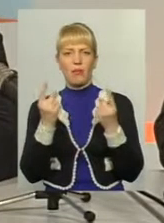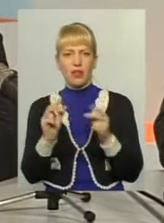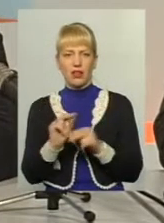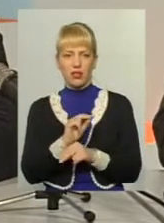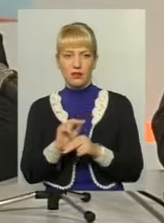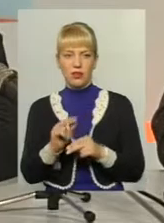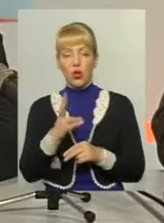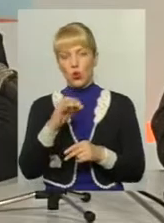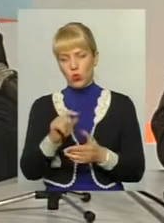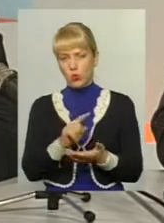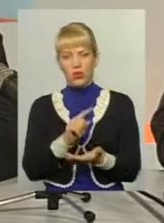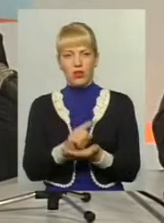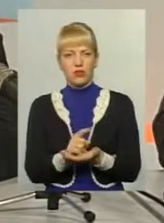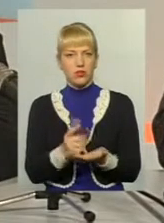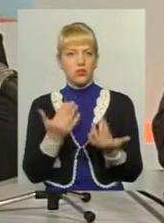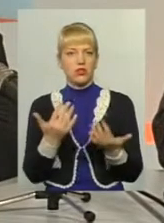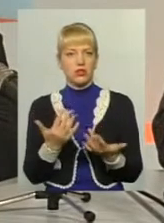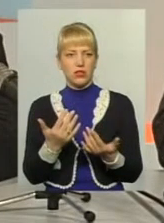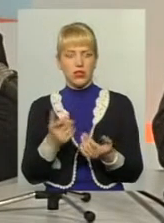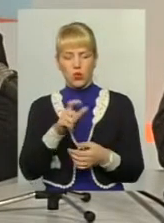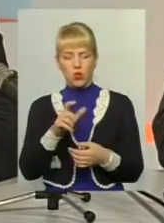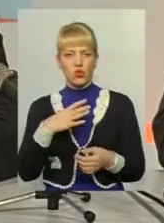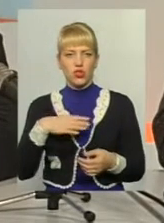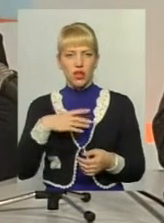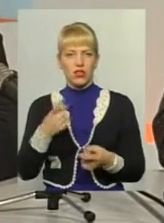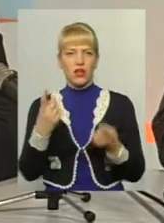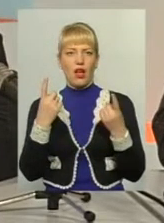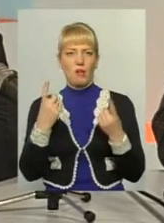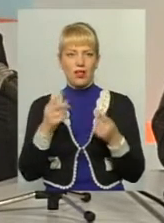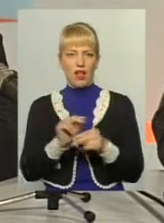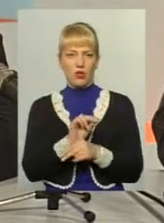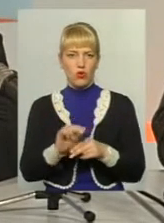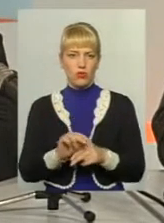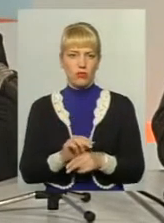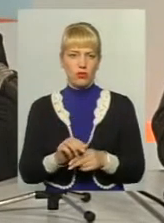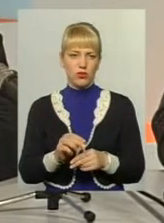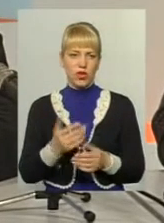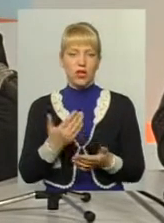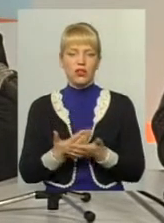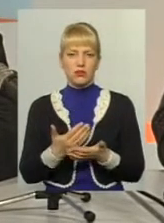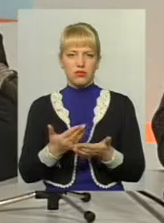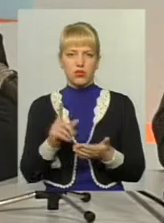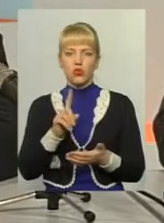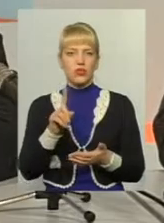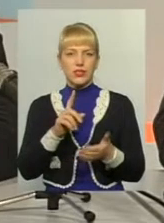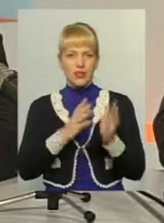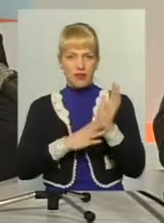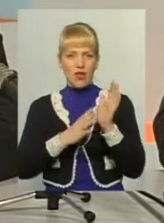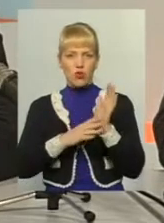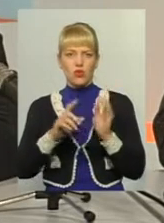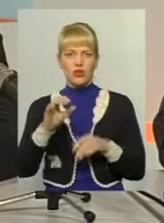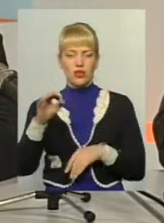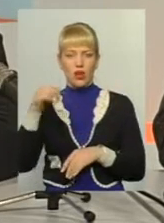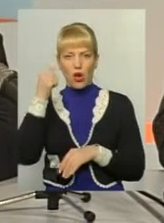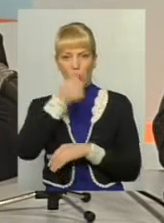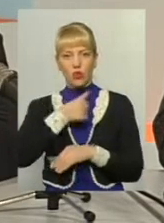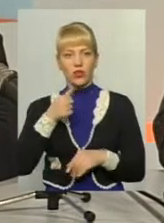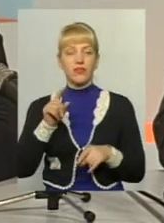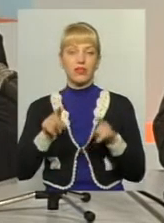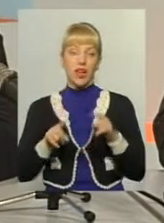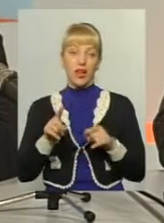в багатьох, і не тільки там в рядових мешканців, там і від чиновників це також чув, там що нам